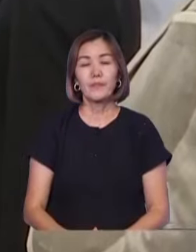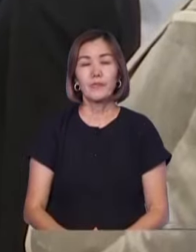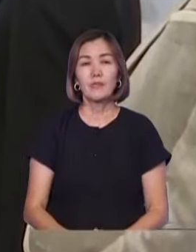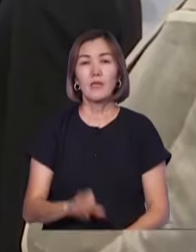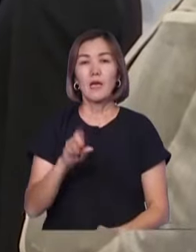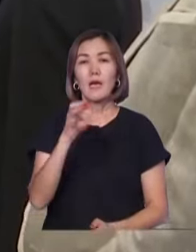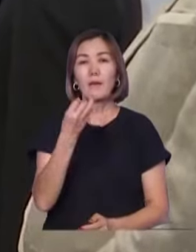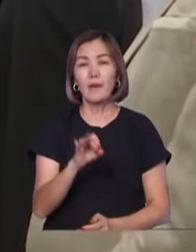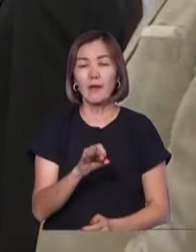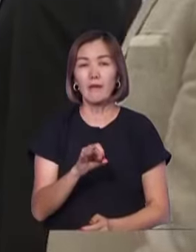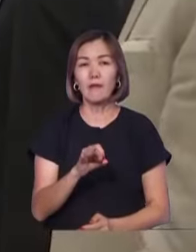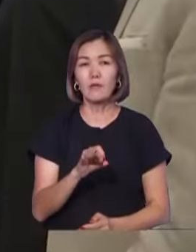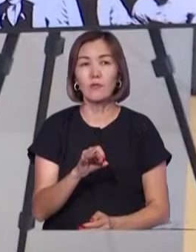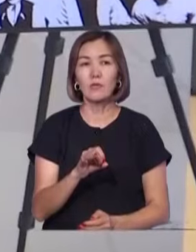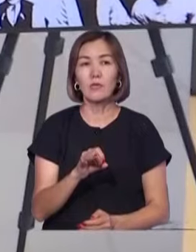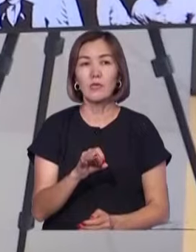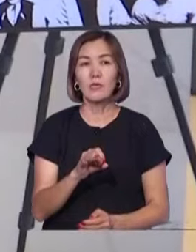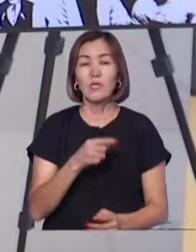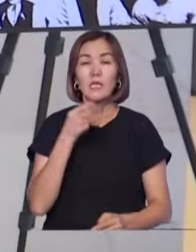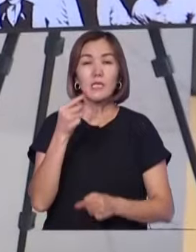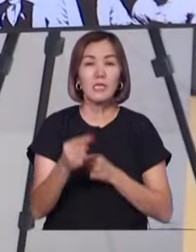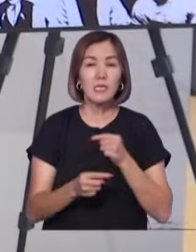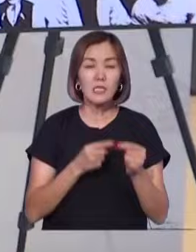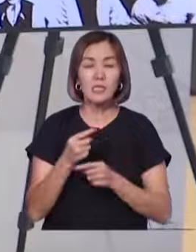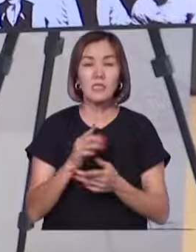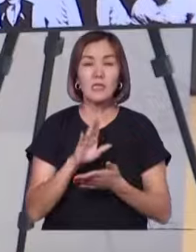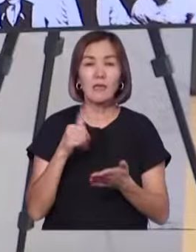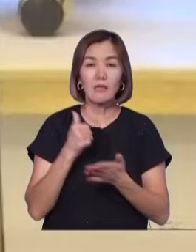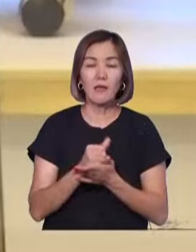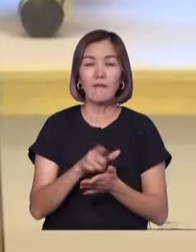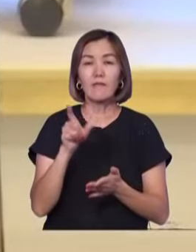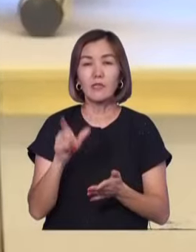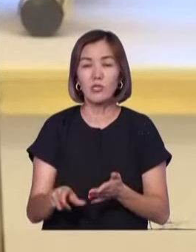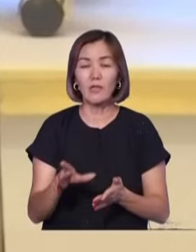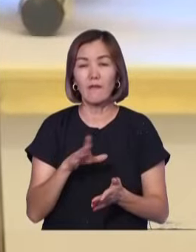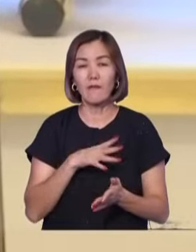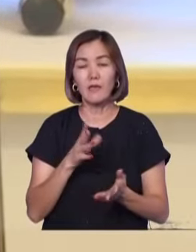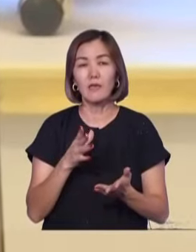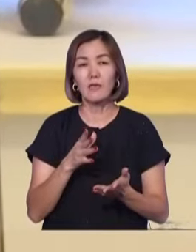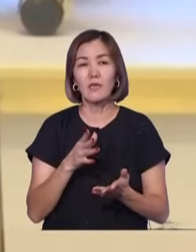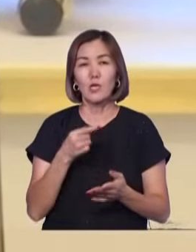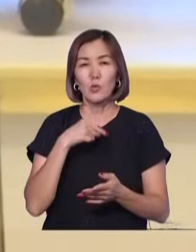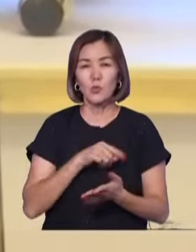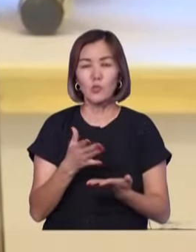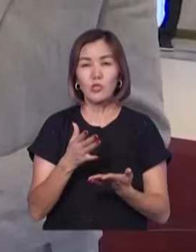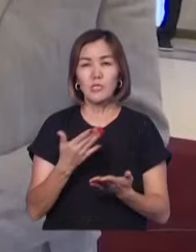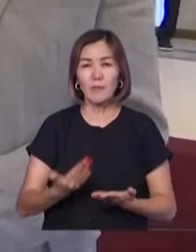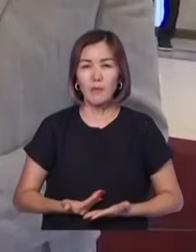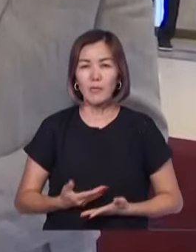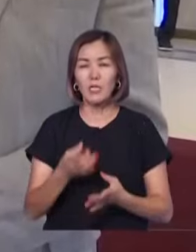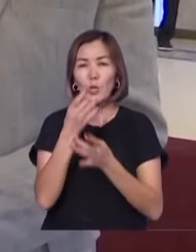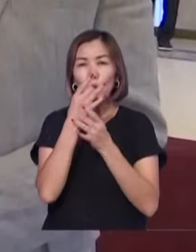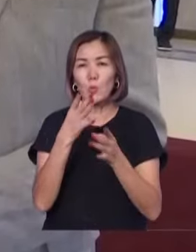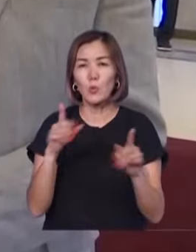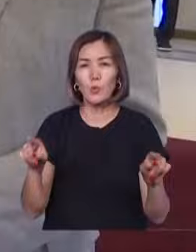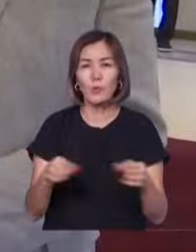Кунанбаев - генетический ключ народа а изучение его жизни и деятельности сродни исследованию нации её души и самобытной культуры говорят